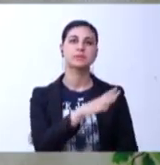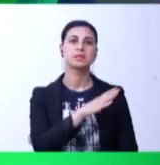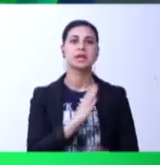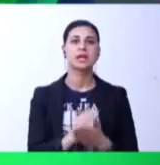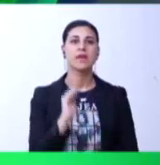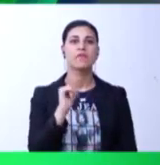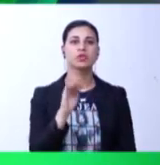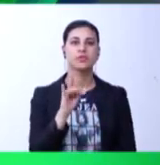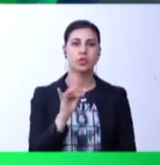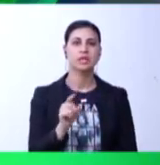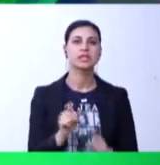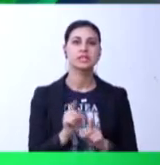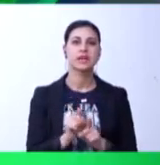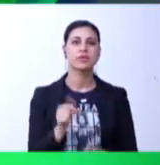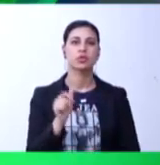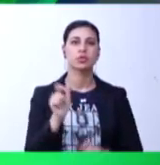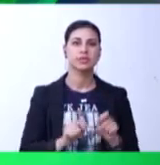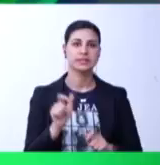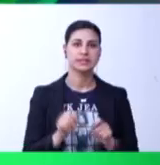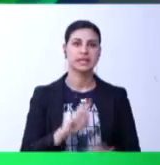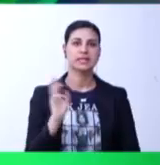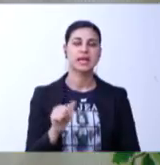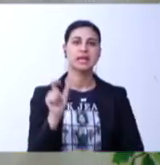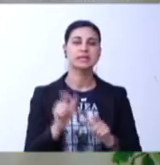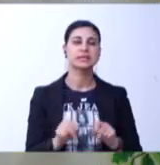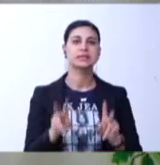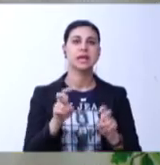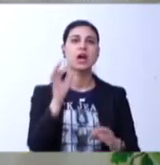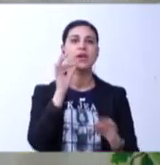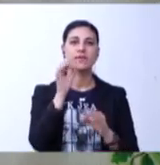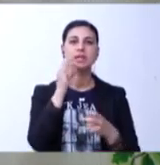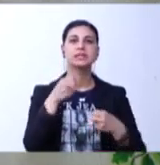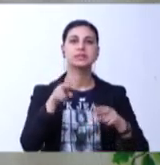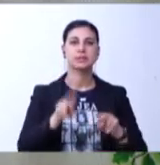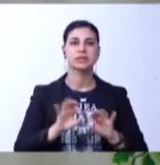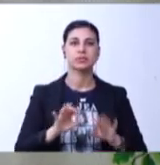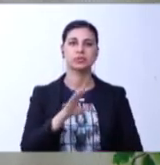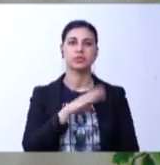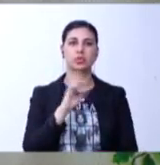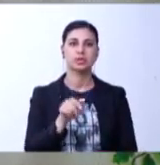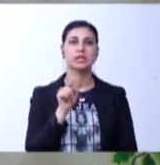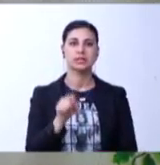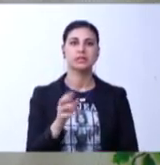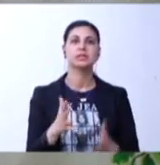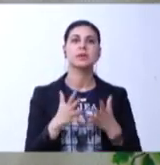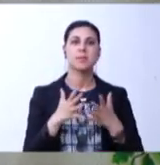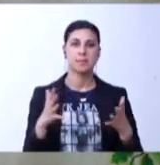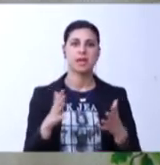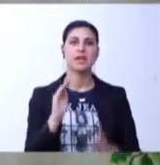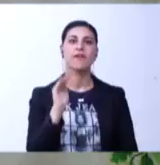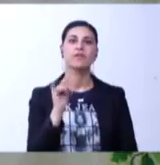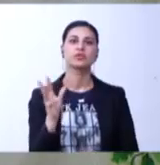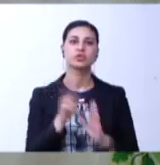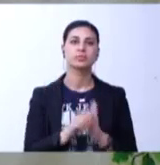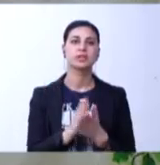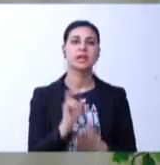გახლავთ ფოსფორით, ისევე როგორც რძე და რძის ნაწარმი. ყველი საგანგებოდ გამოვყავით და ის გაცილებით მეტი ფოსფორის